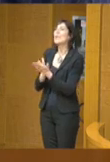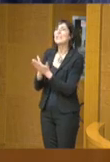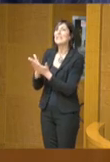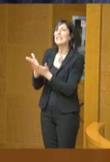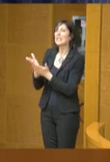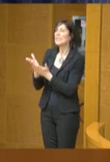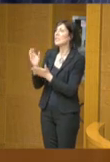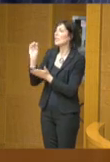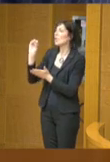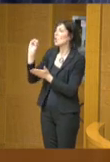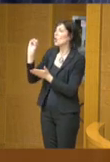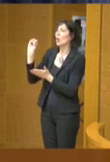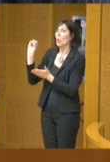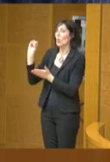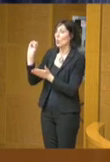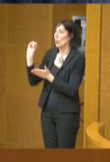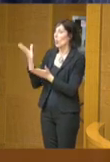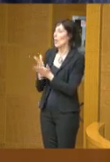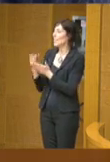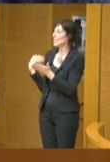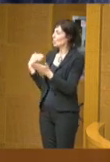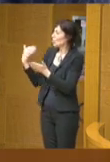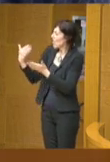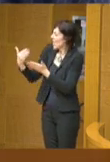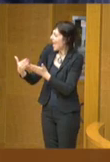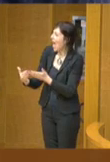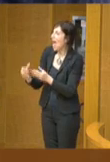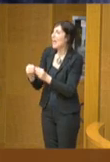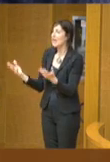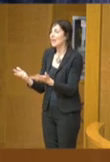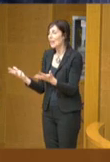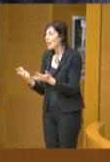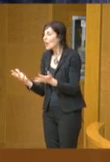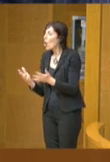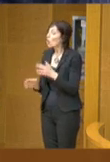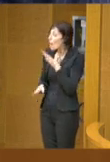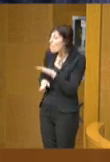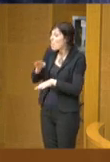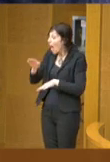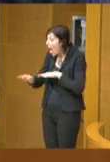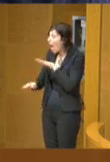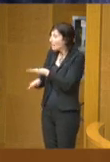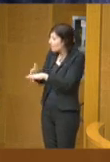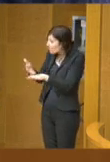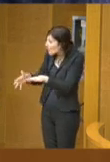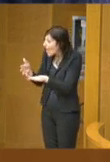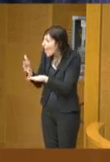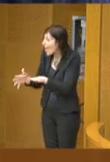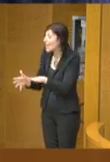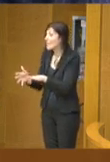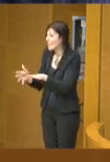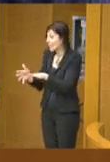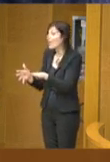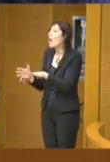su quanto è grande il pezzo di strada fatto insieme e quanti passi sono stati compiuti nella